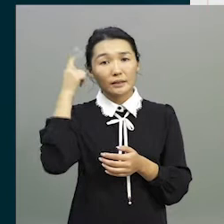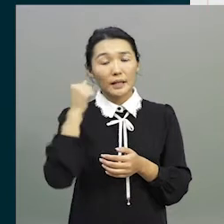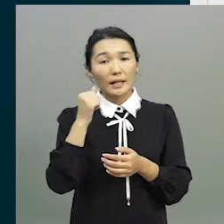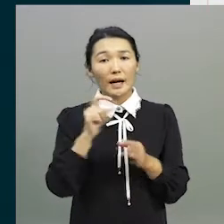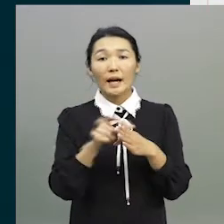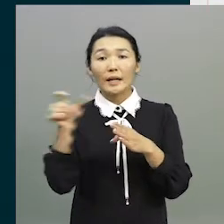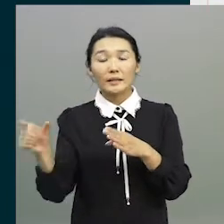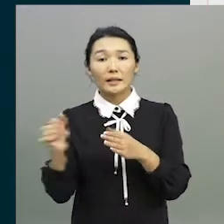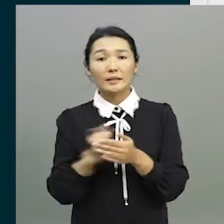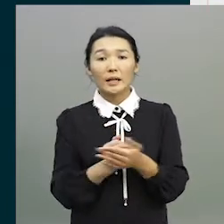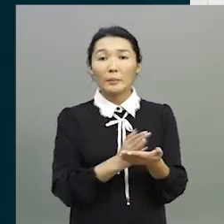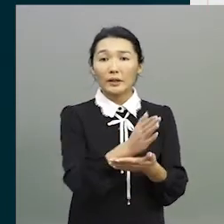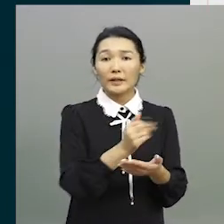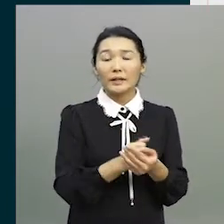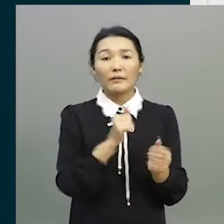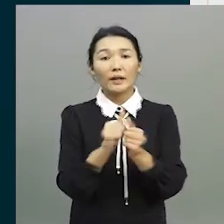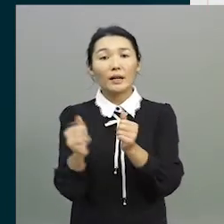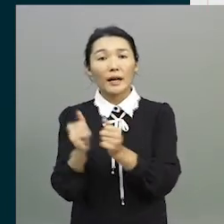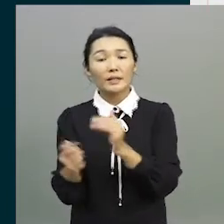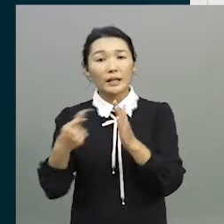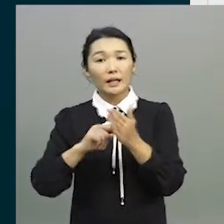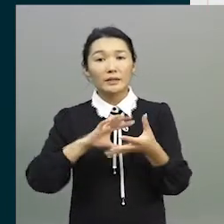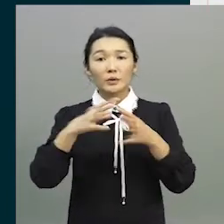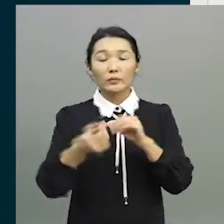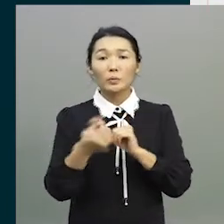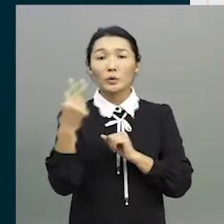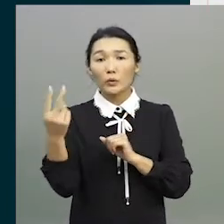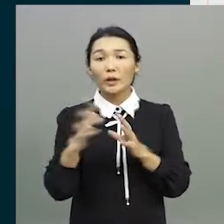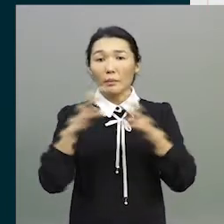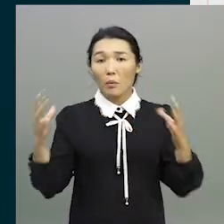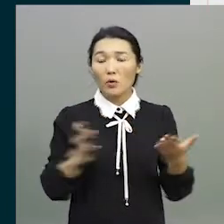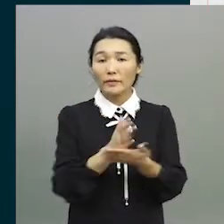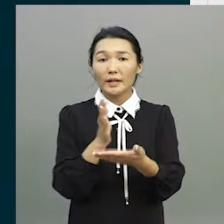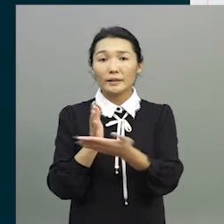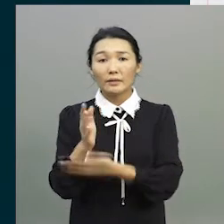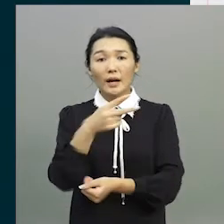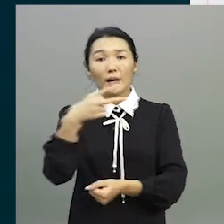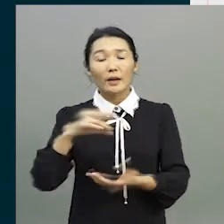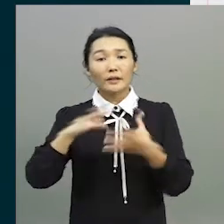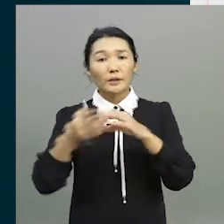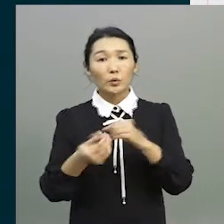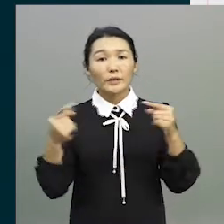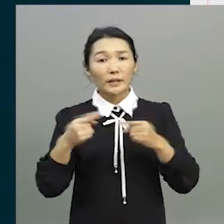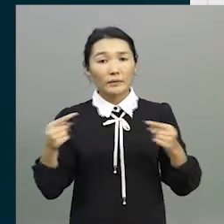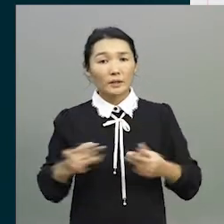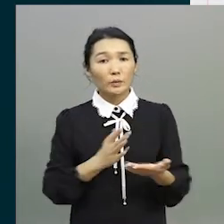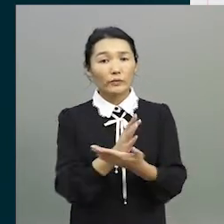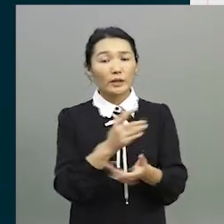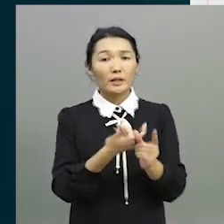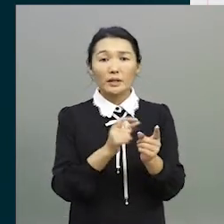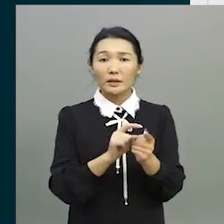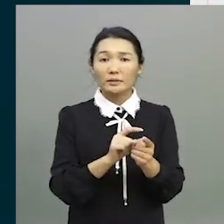каждая координата сумму двух и более векторов равна сумме соответствующих координат этих векторов